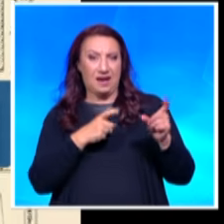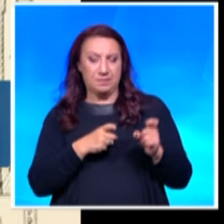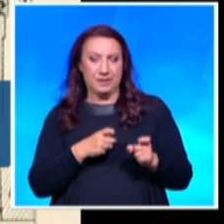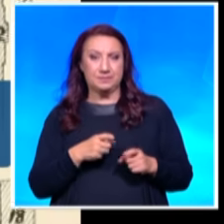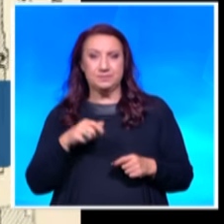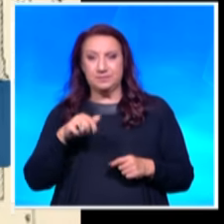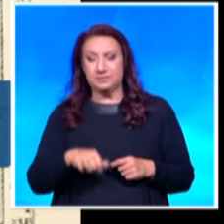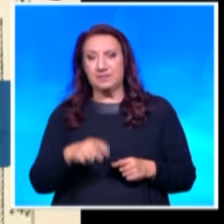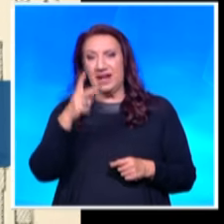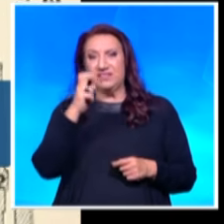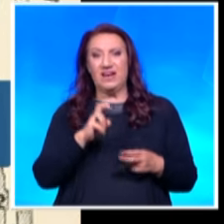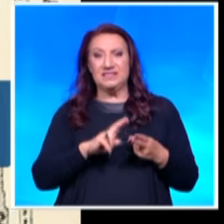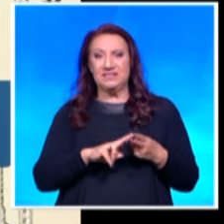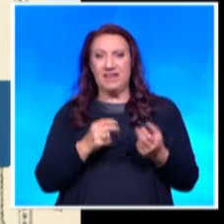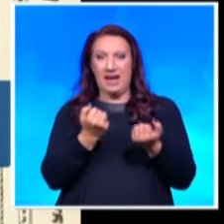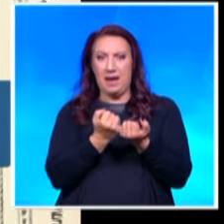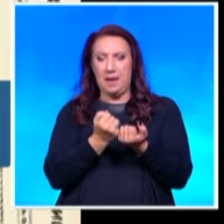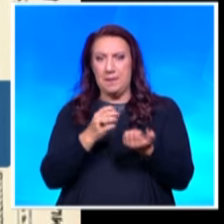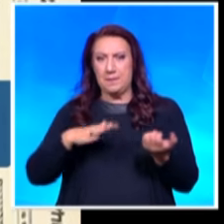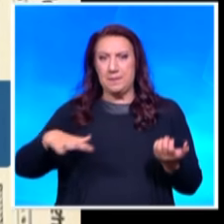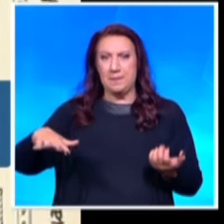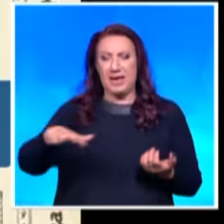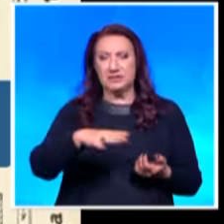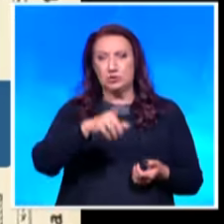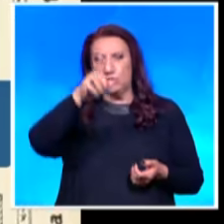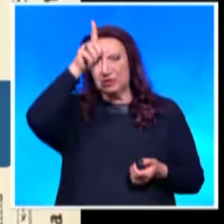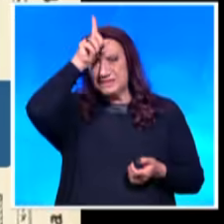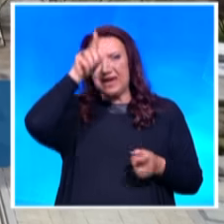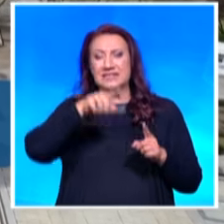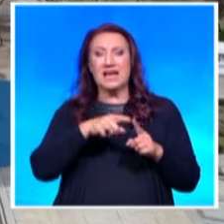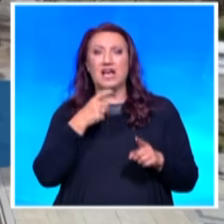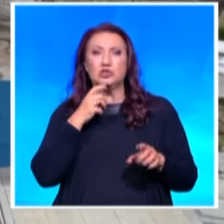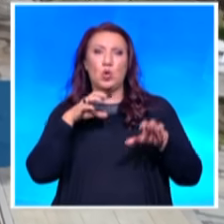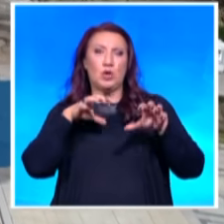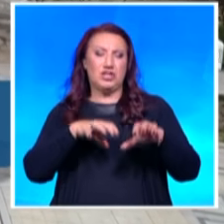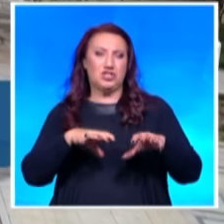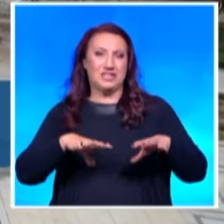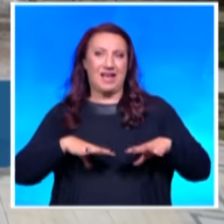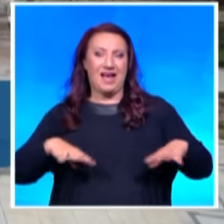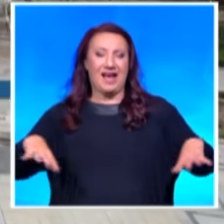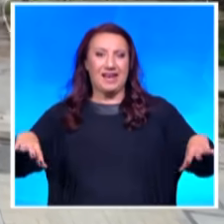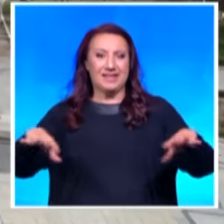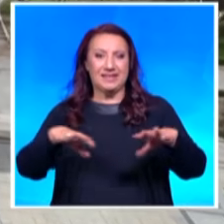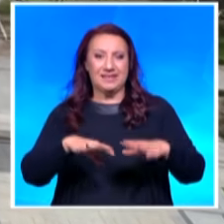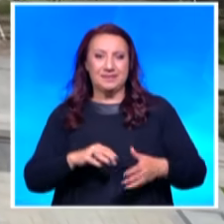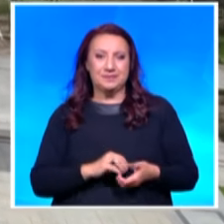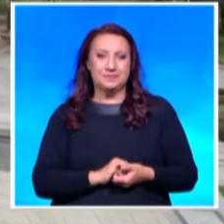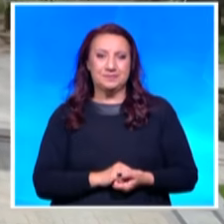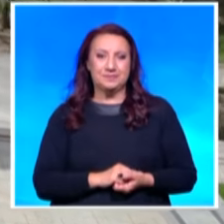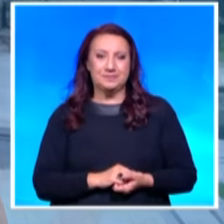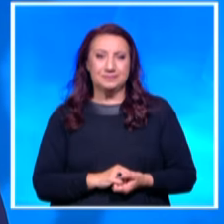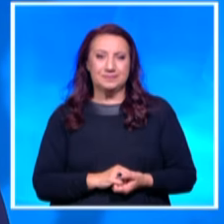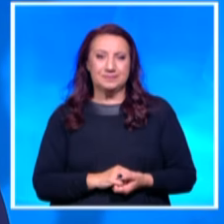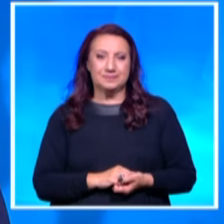това пространство се е помещавала и царската зоологическа градина. За BTV новините, Теодора Енчева.